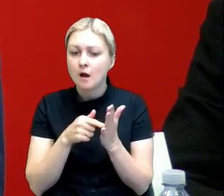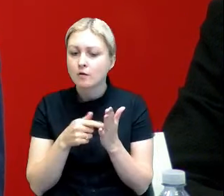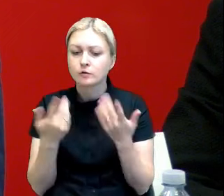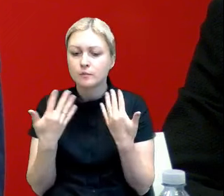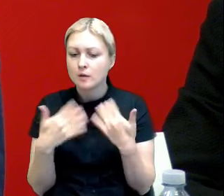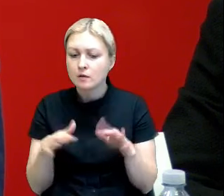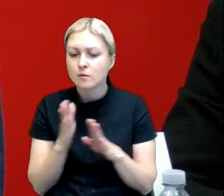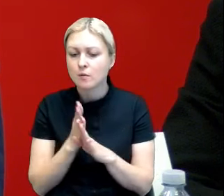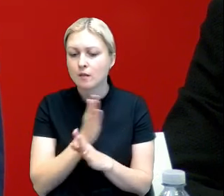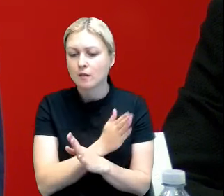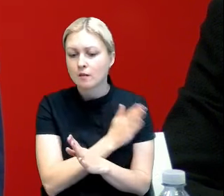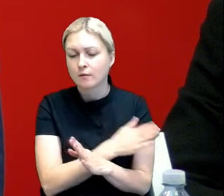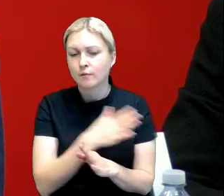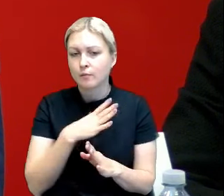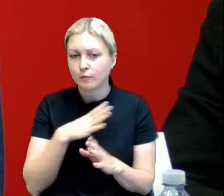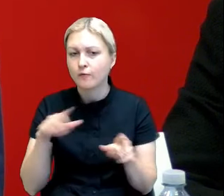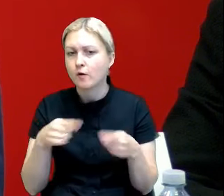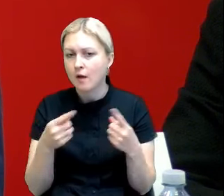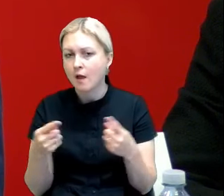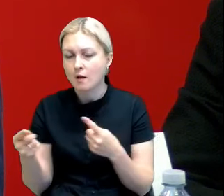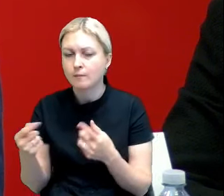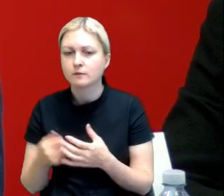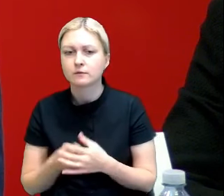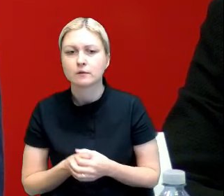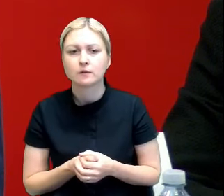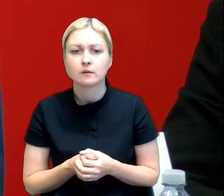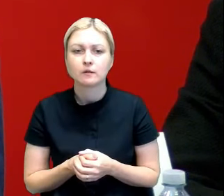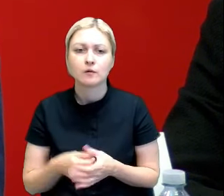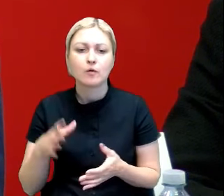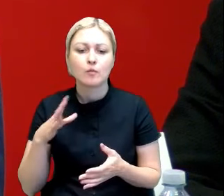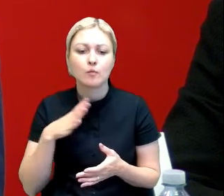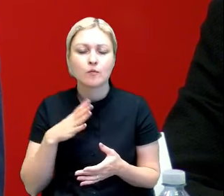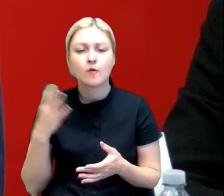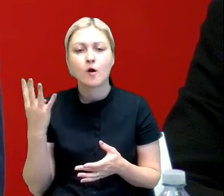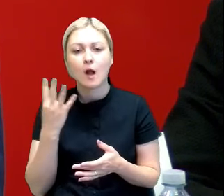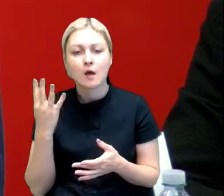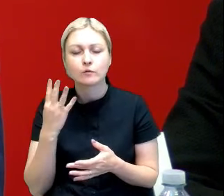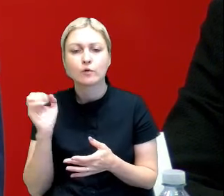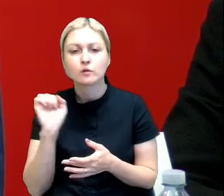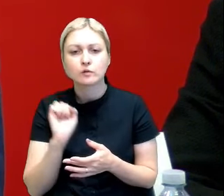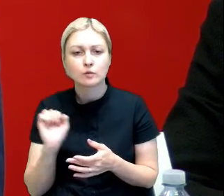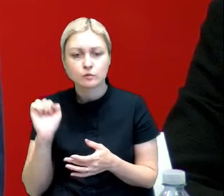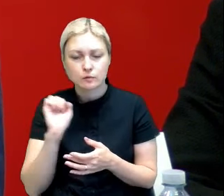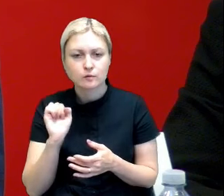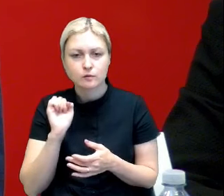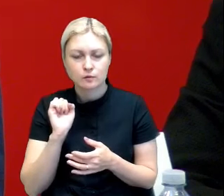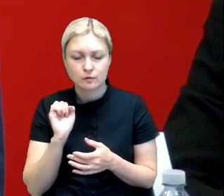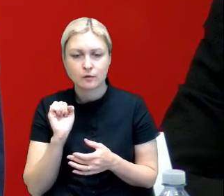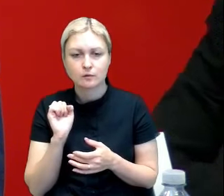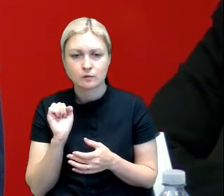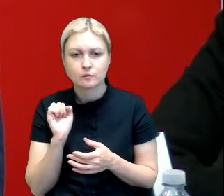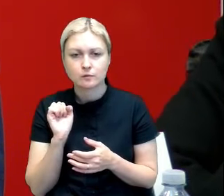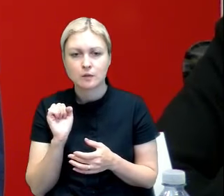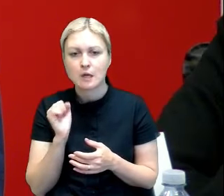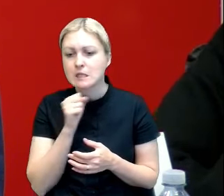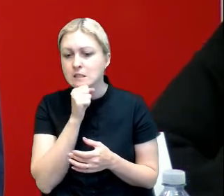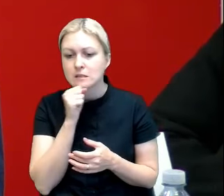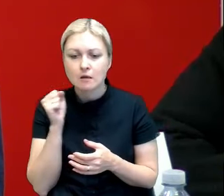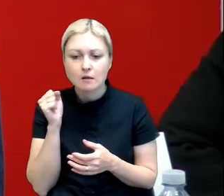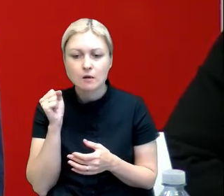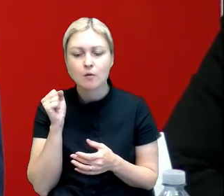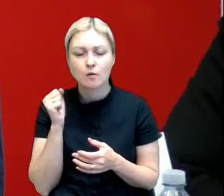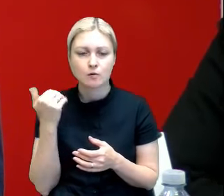keliamas aš jau minėjau tai kad net keturios asocijuotos struktūros iš iš senjorų pusės